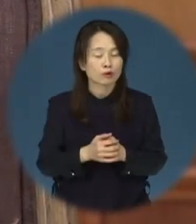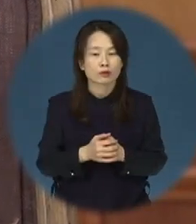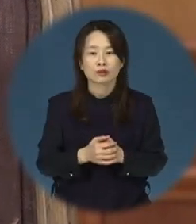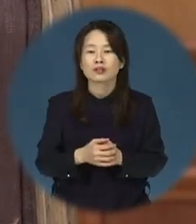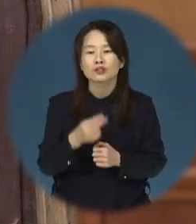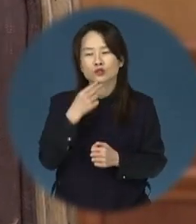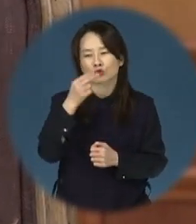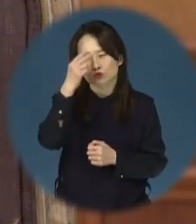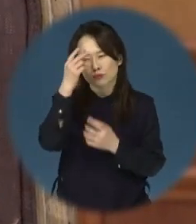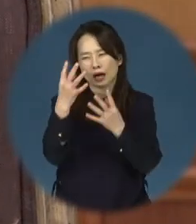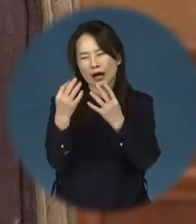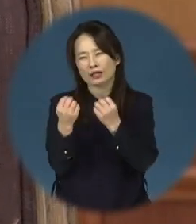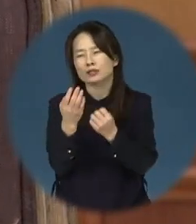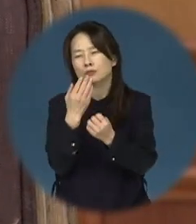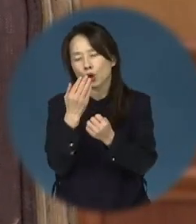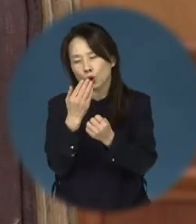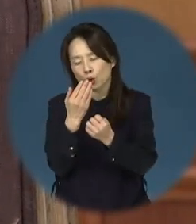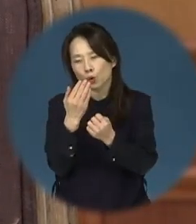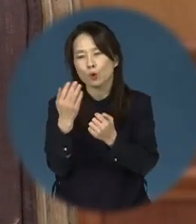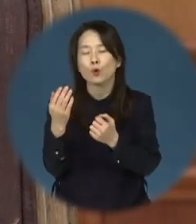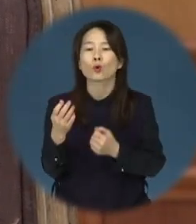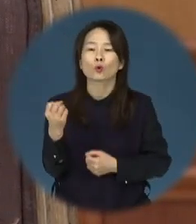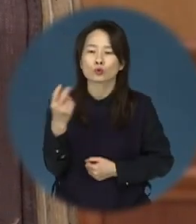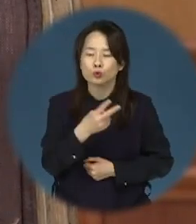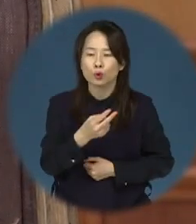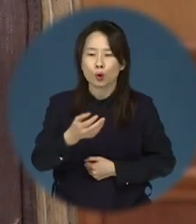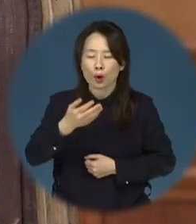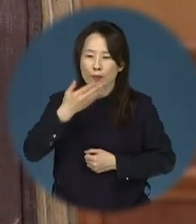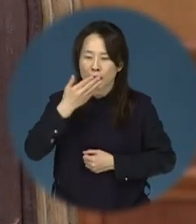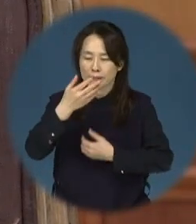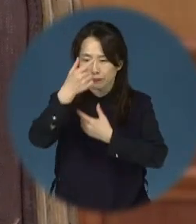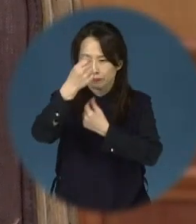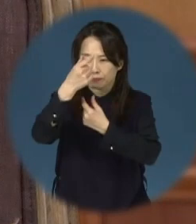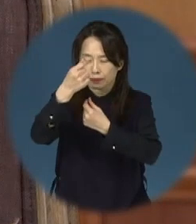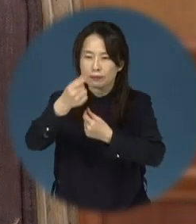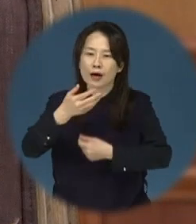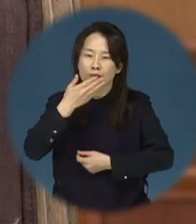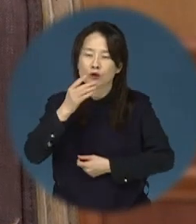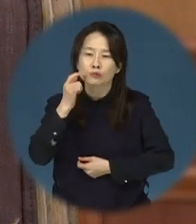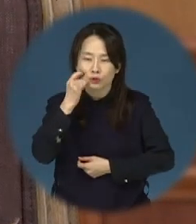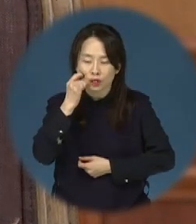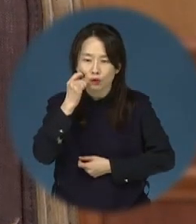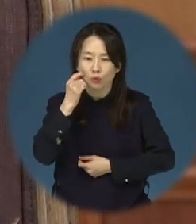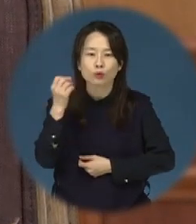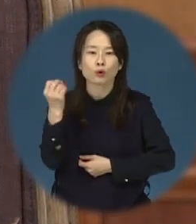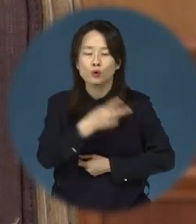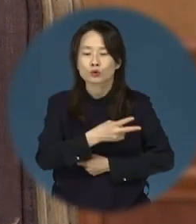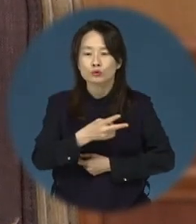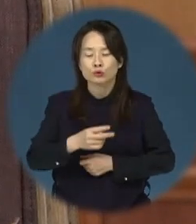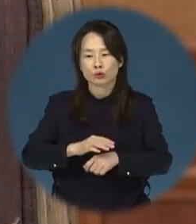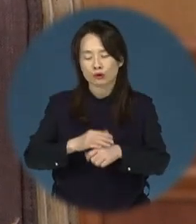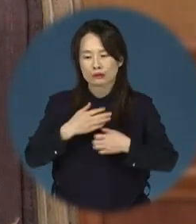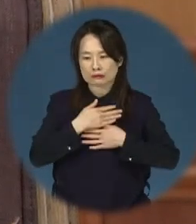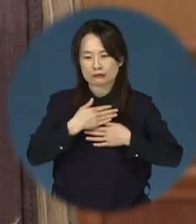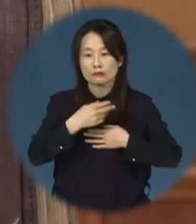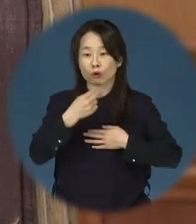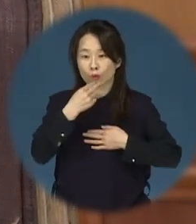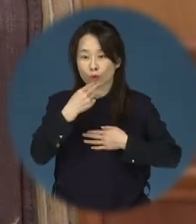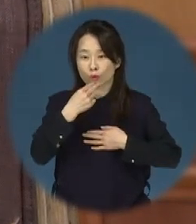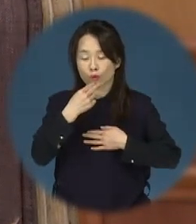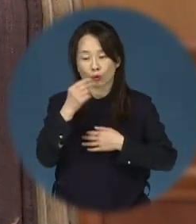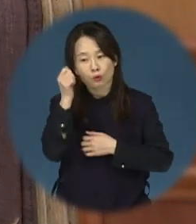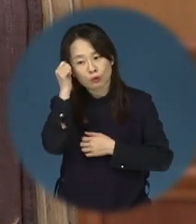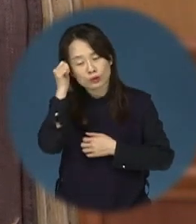먹고. 일단 술을 많이 먹고 밥을 잘 안 챙겨 먹고 잘 안 씻고. 그리고 잠자리가